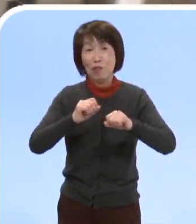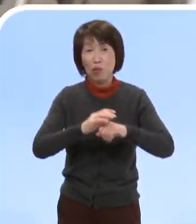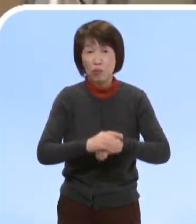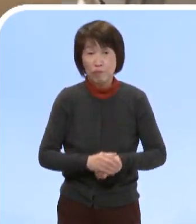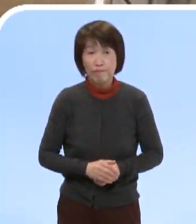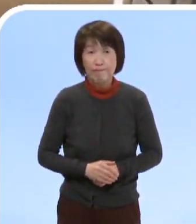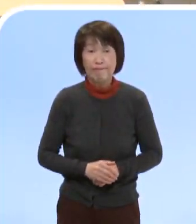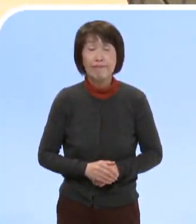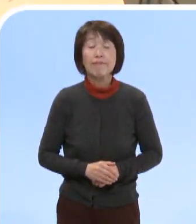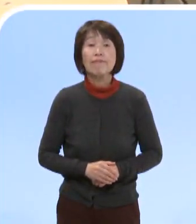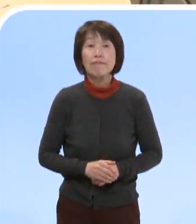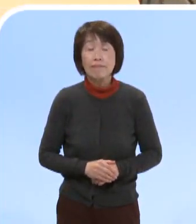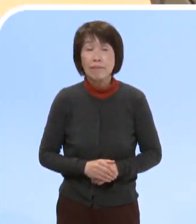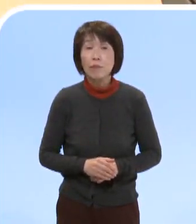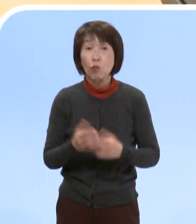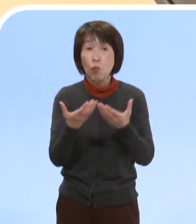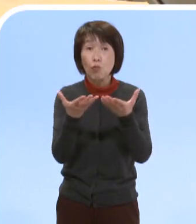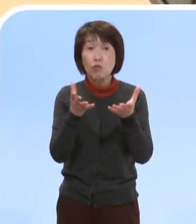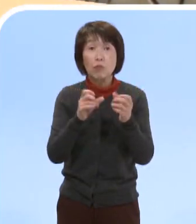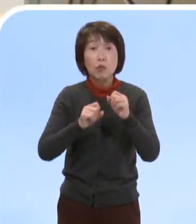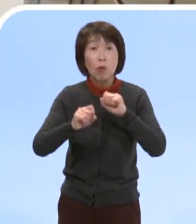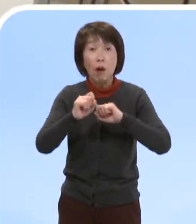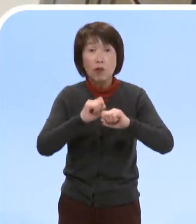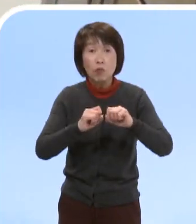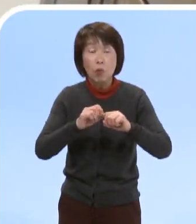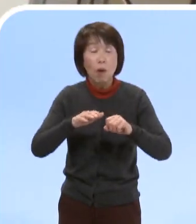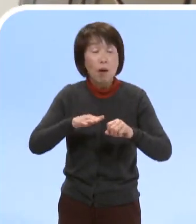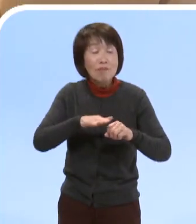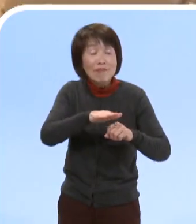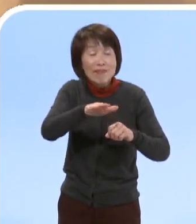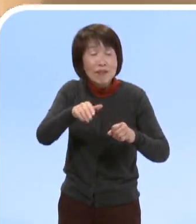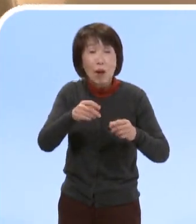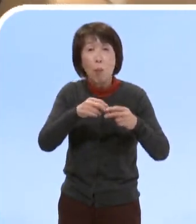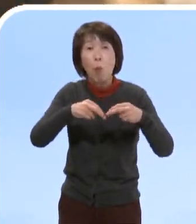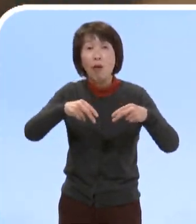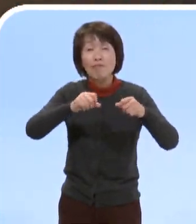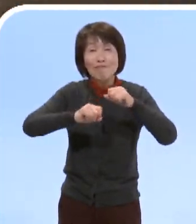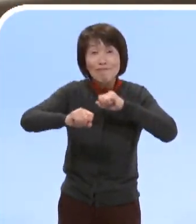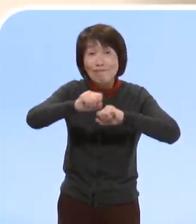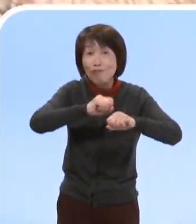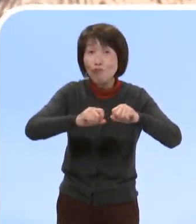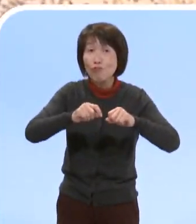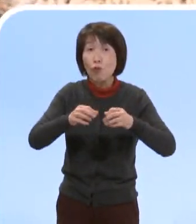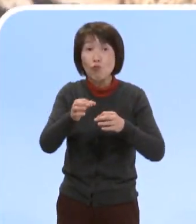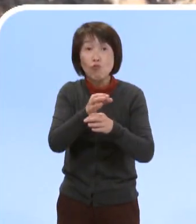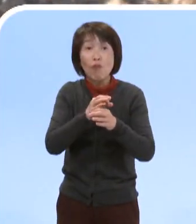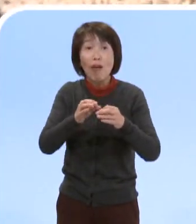関西の活動はボランティアの皆さんの力によって支えられているんです。